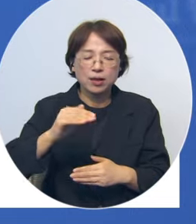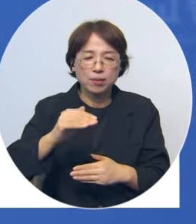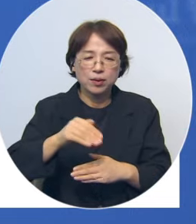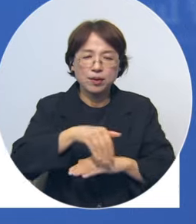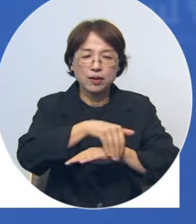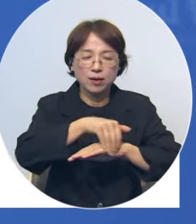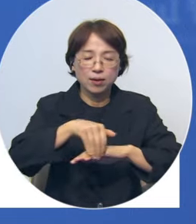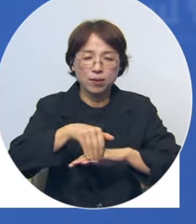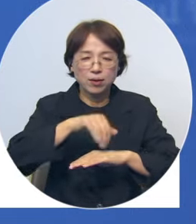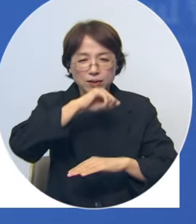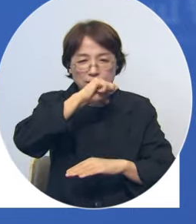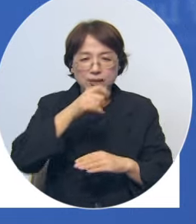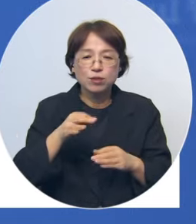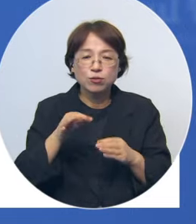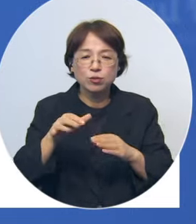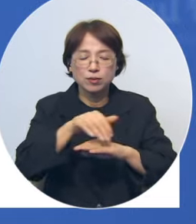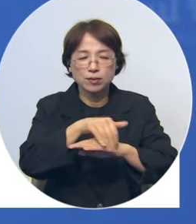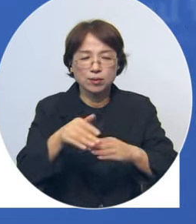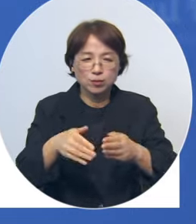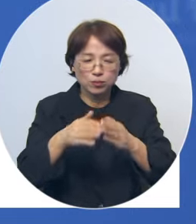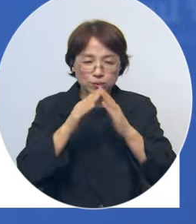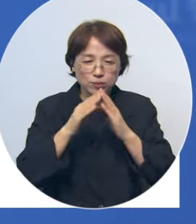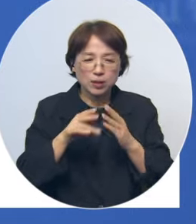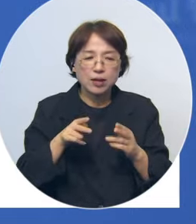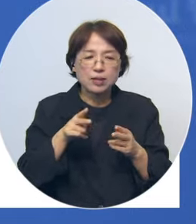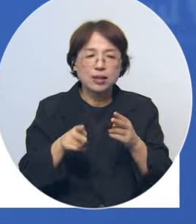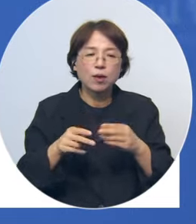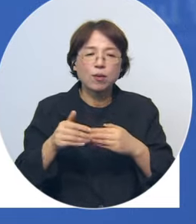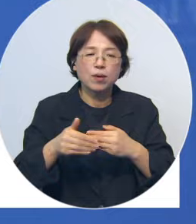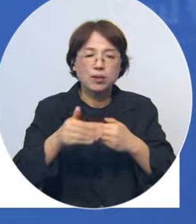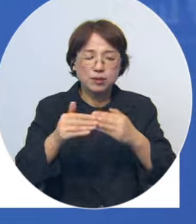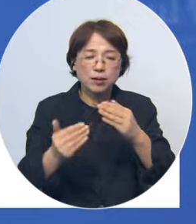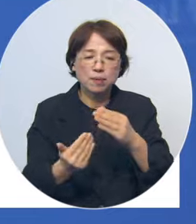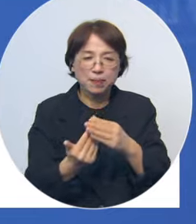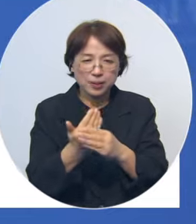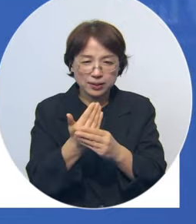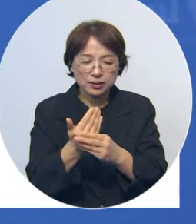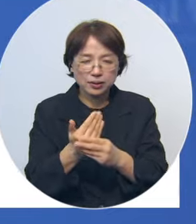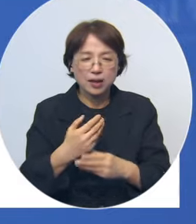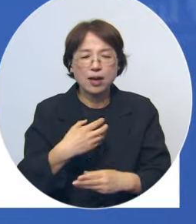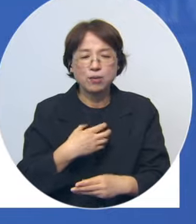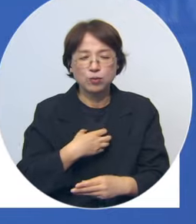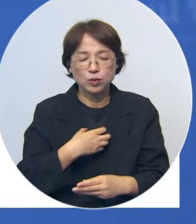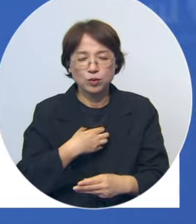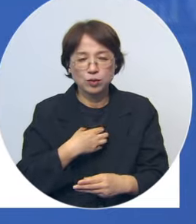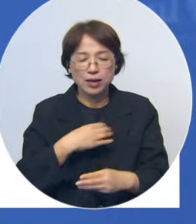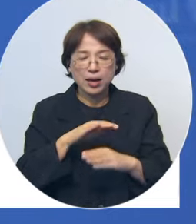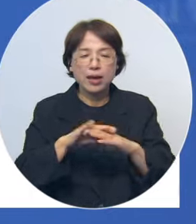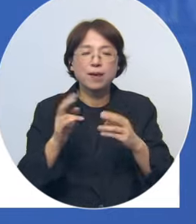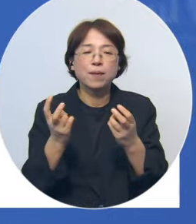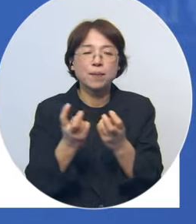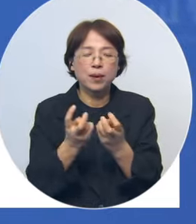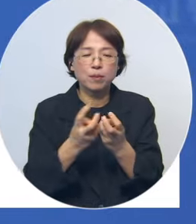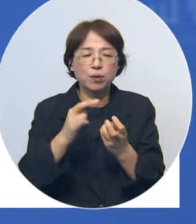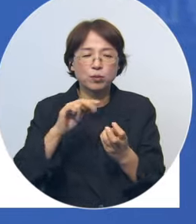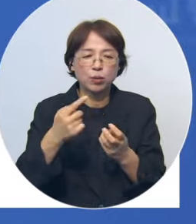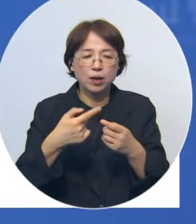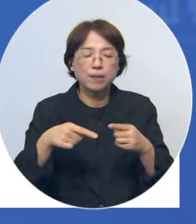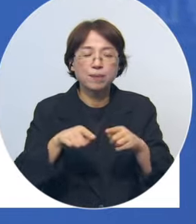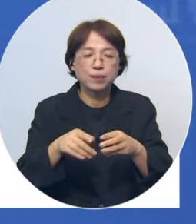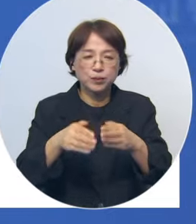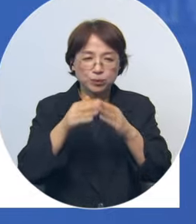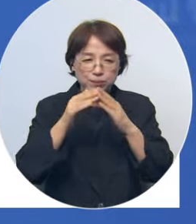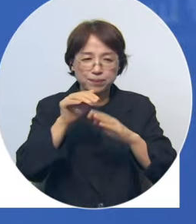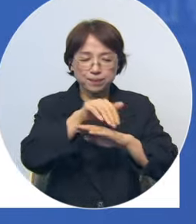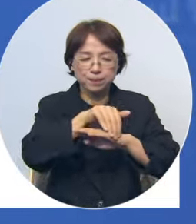계획과 예산 투입 계획을 수립하고 사업 과정에서 발생 가능한 리스크와 대응 방안도 함께